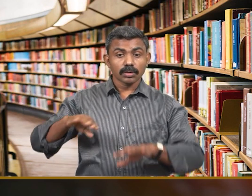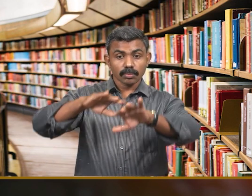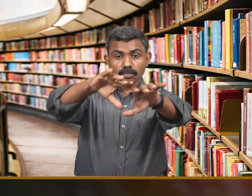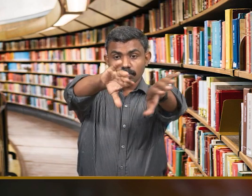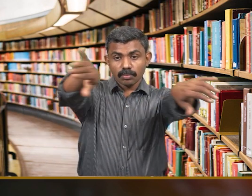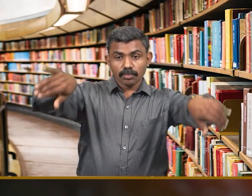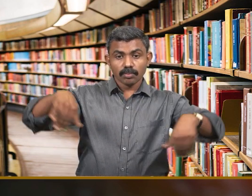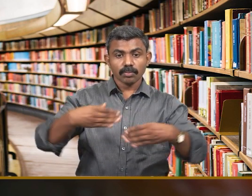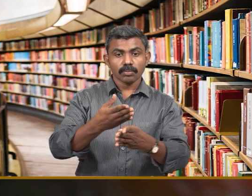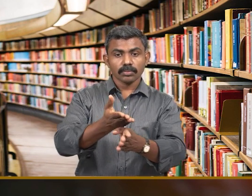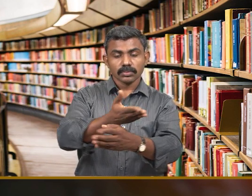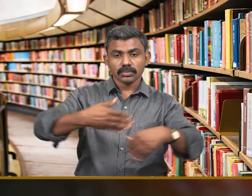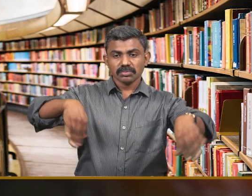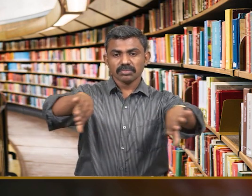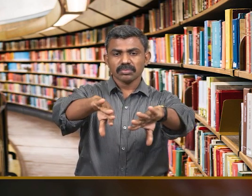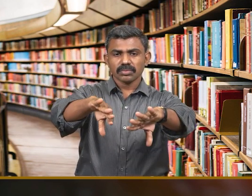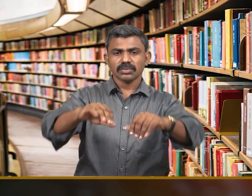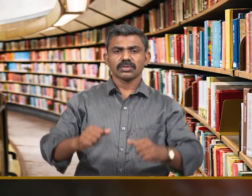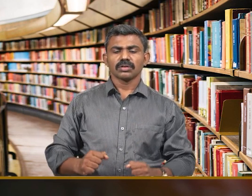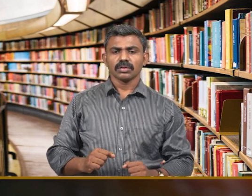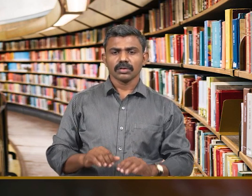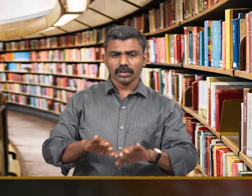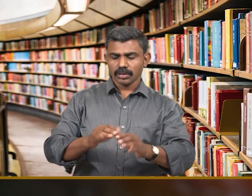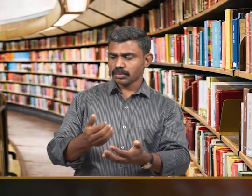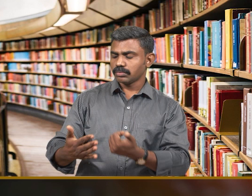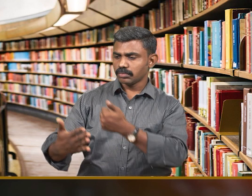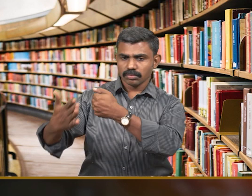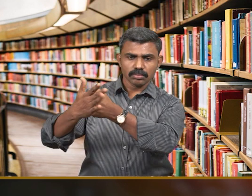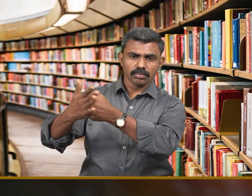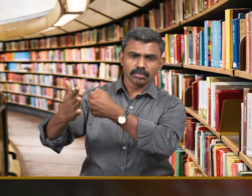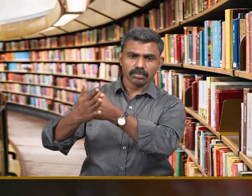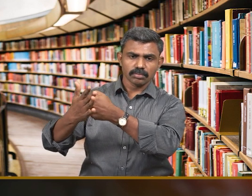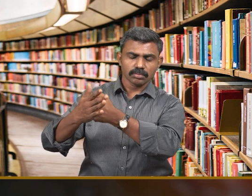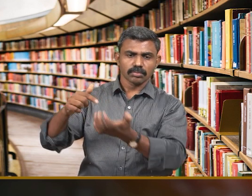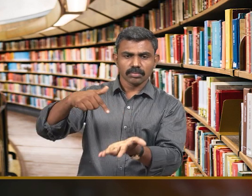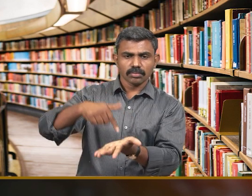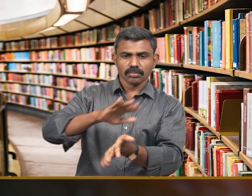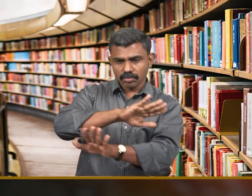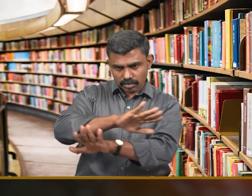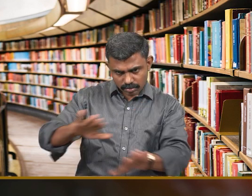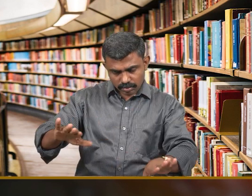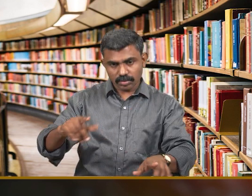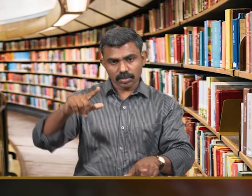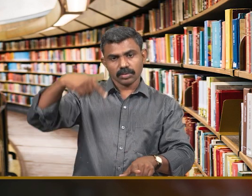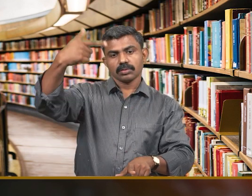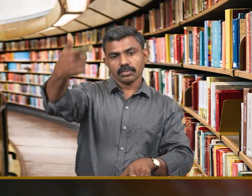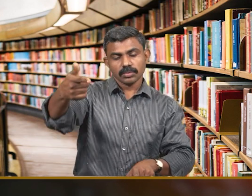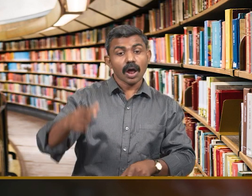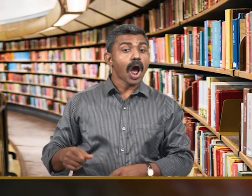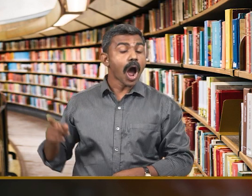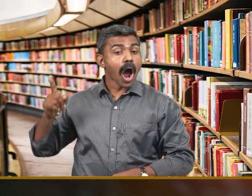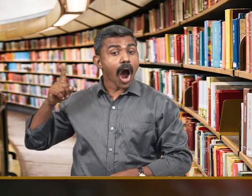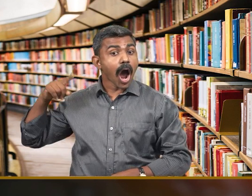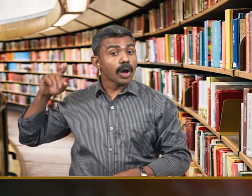1938 ஏதாவது பெரிய ஒரு கலவரங்கள் வரக்கூடிய சூழ்நிலை வராத அளவுக்கு ஆரம்பத்திலே முற்றுப்புள்ளி வச்சிடுறாங்க. அதை தாண்டி பார்த்திங்கன்னா